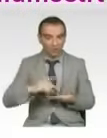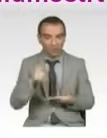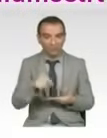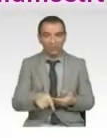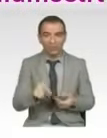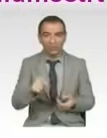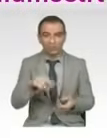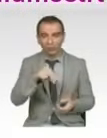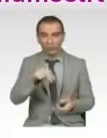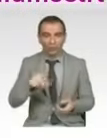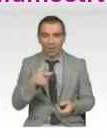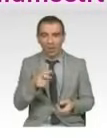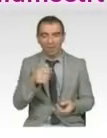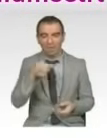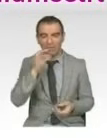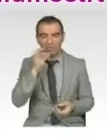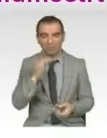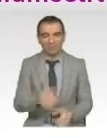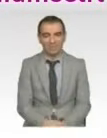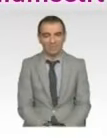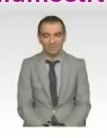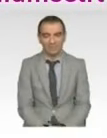tuzlu kahveyi içti.